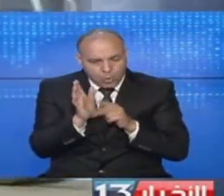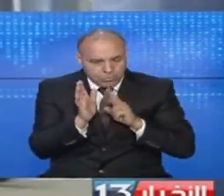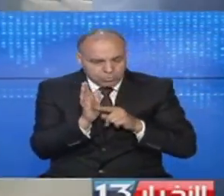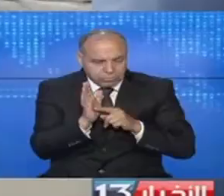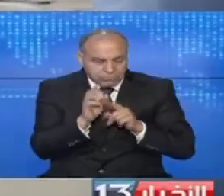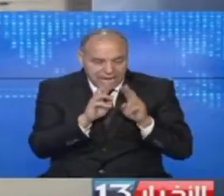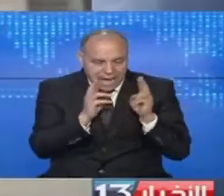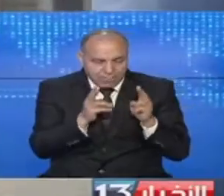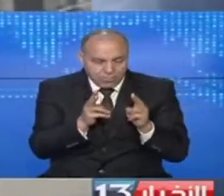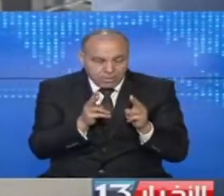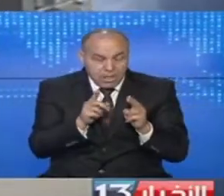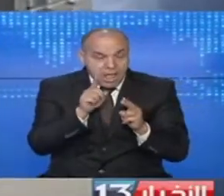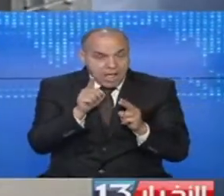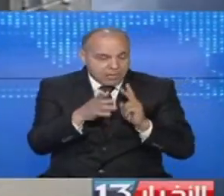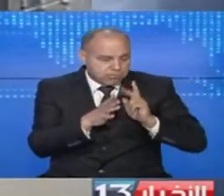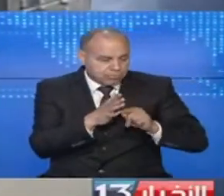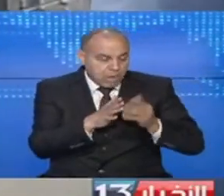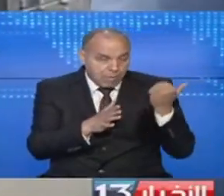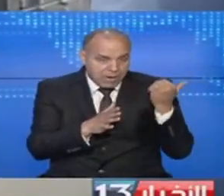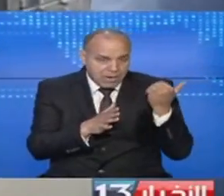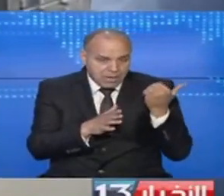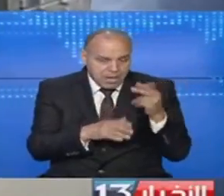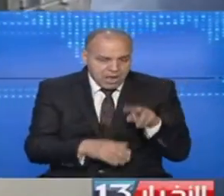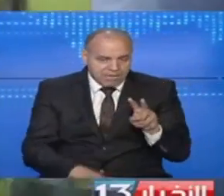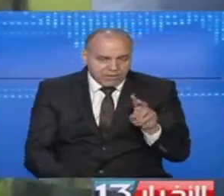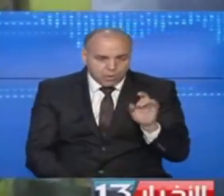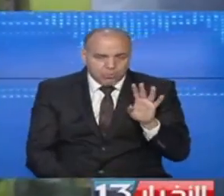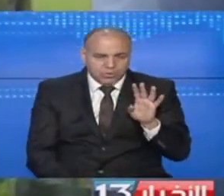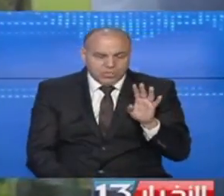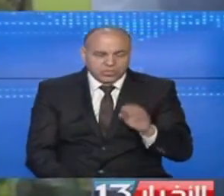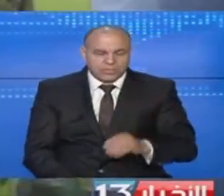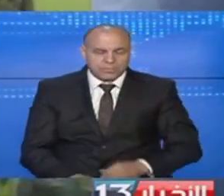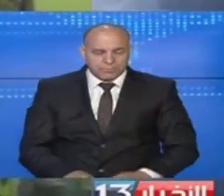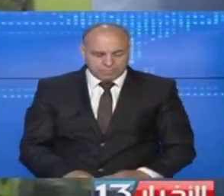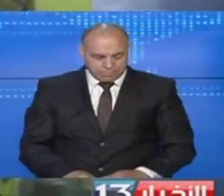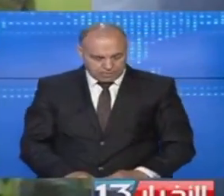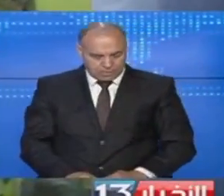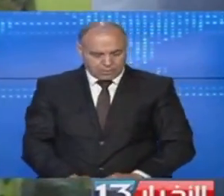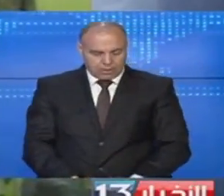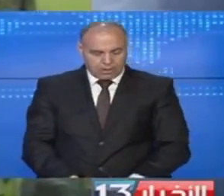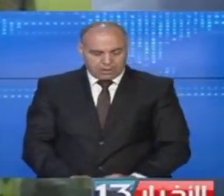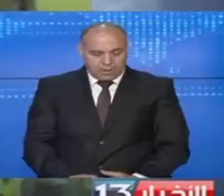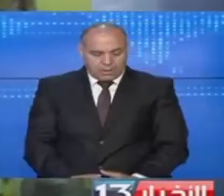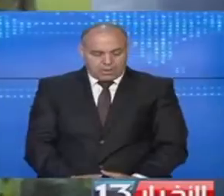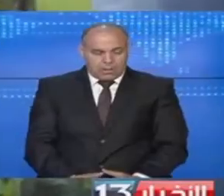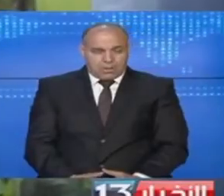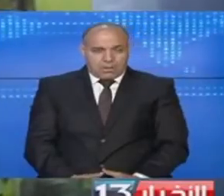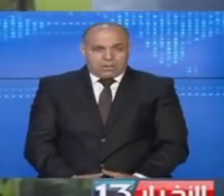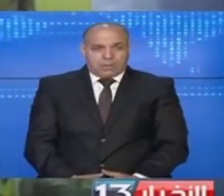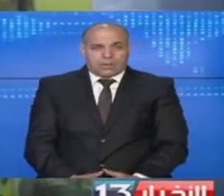الاتفاق الدولي الذي تم توقيعه عام 2015.